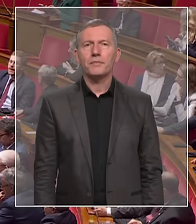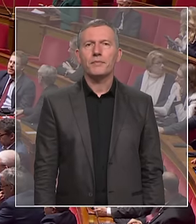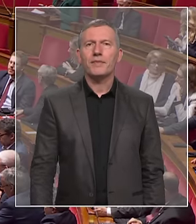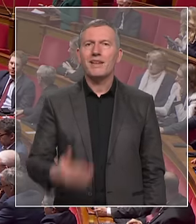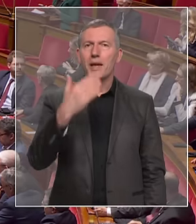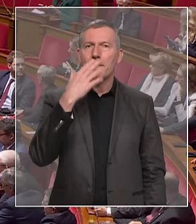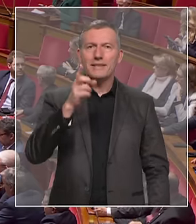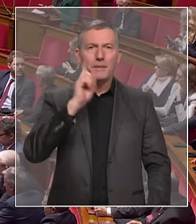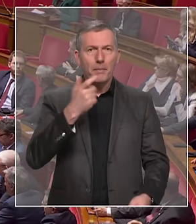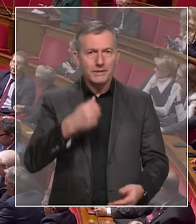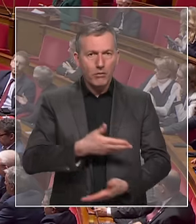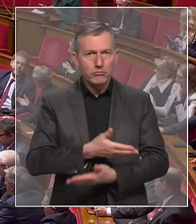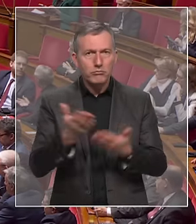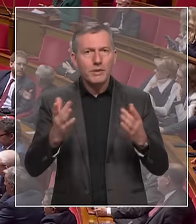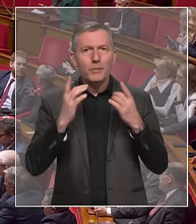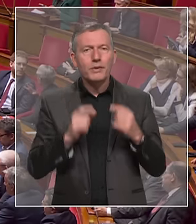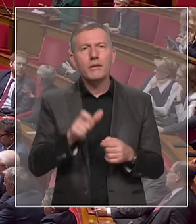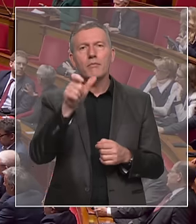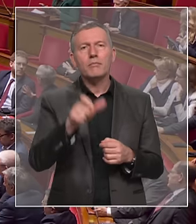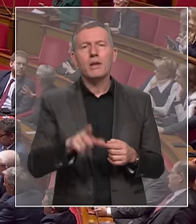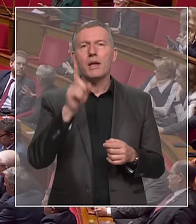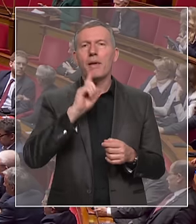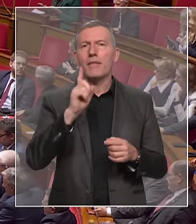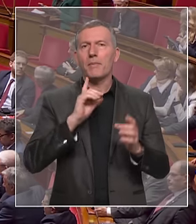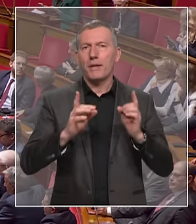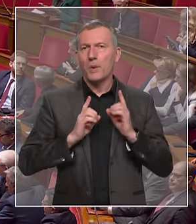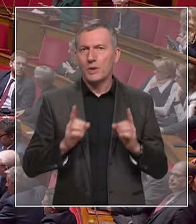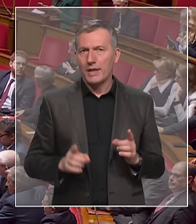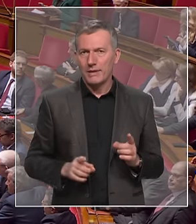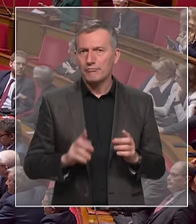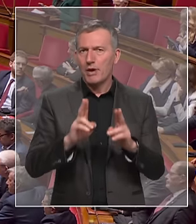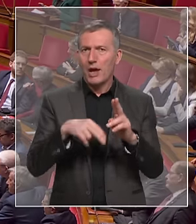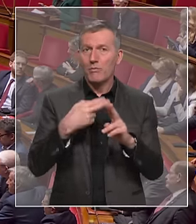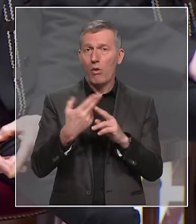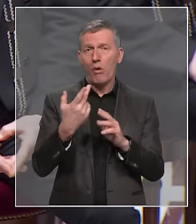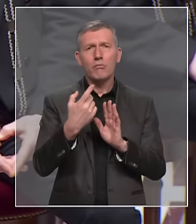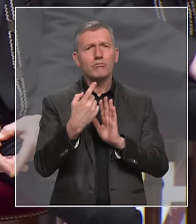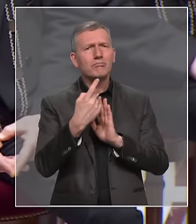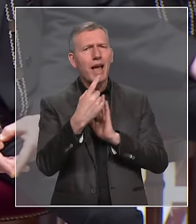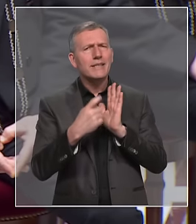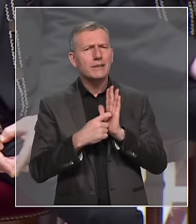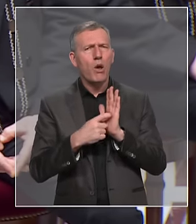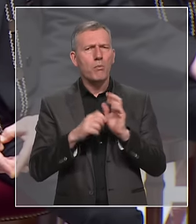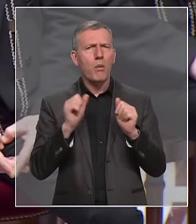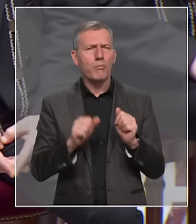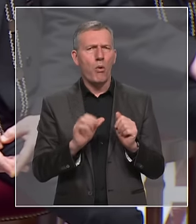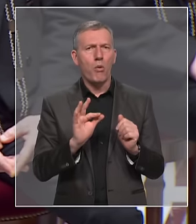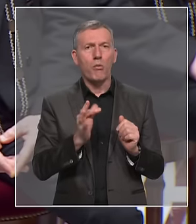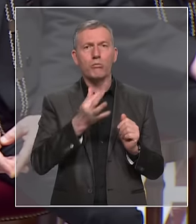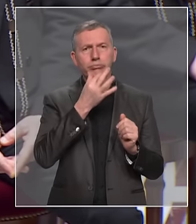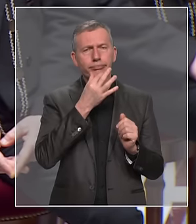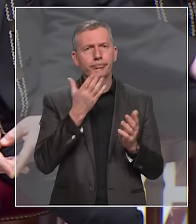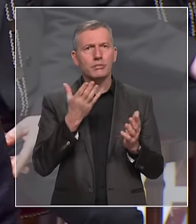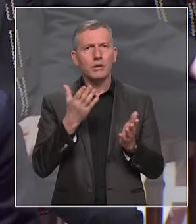Merci, Madame la Présidente, Mesdames et Messieurs les députés, Madame la députée Martine Frogé. Votre question me donne l'opportunité et l'occasion